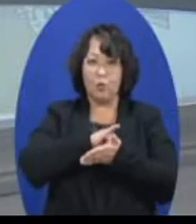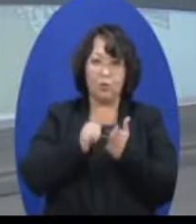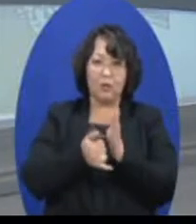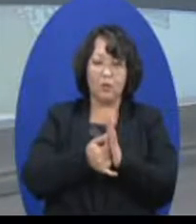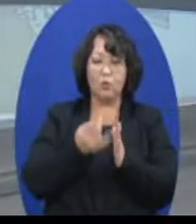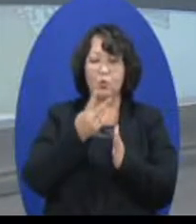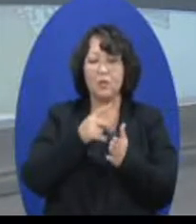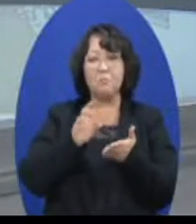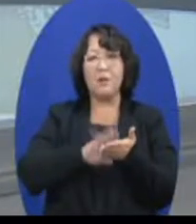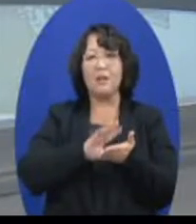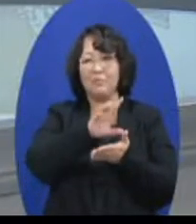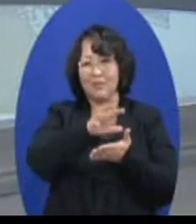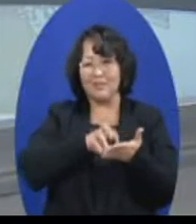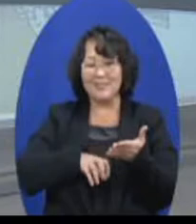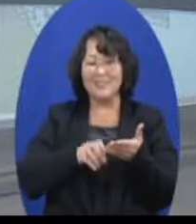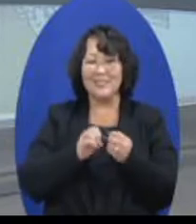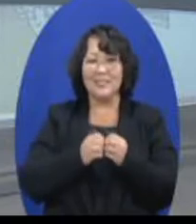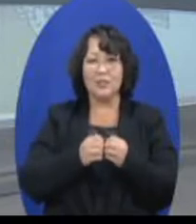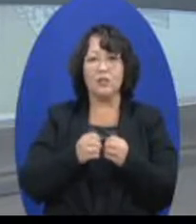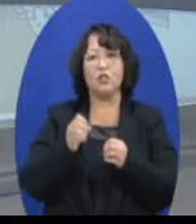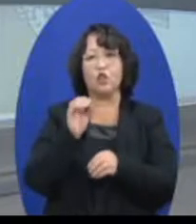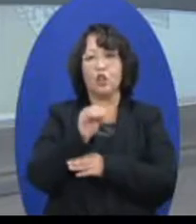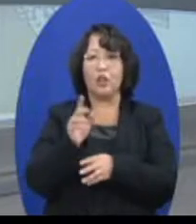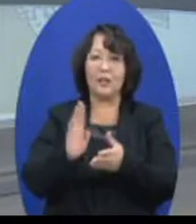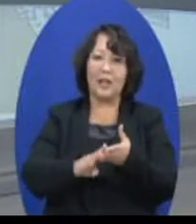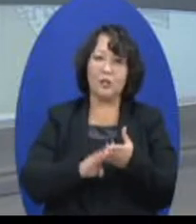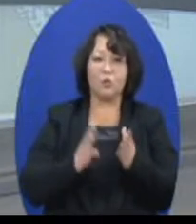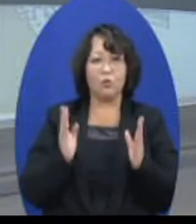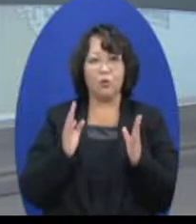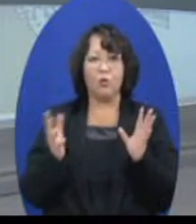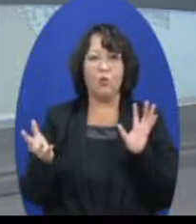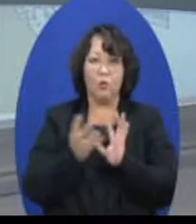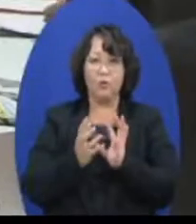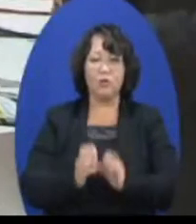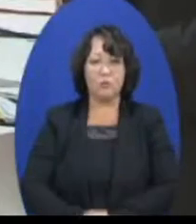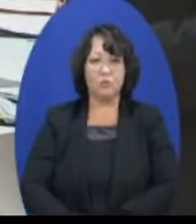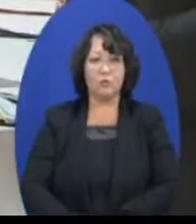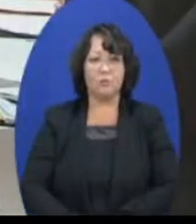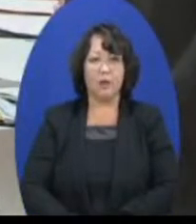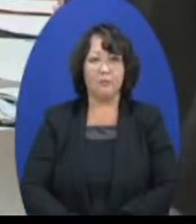баримтлалыг нийгмийн бусад төлөөллөхөнд танилцуулах уулзалт боллоо.